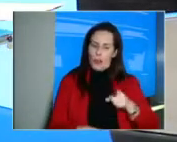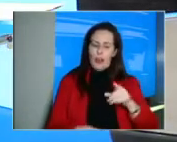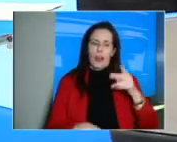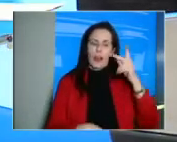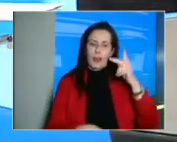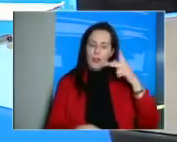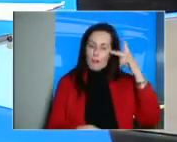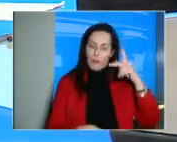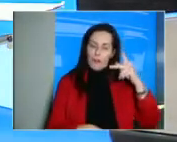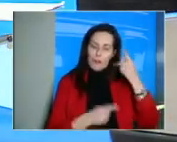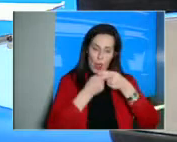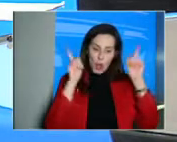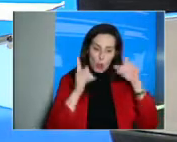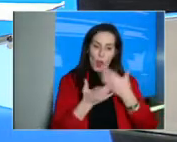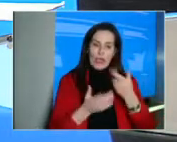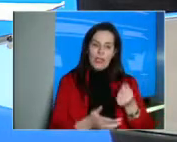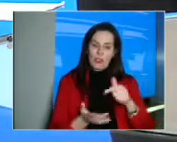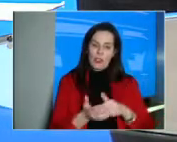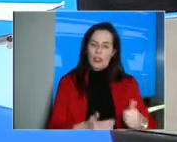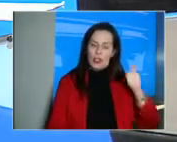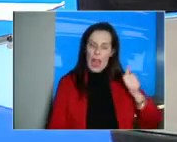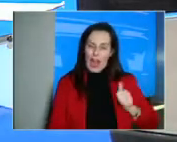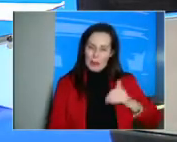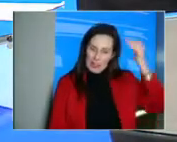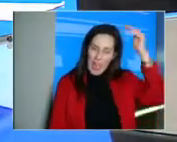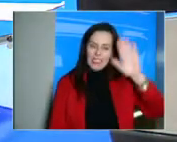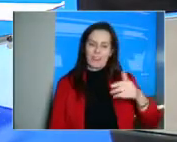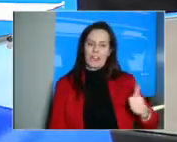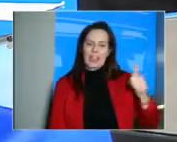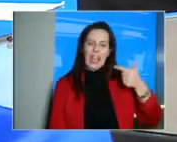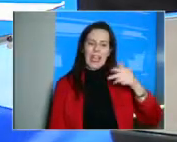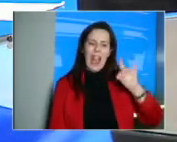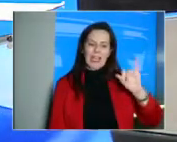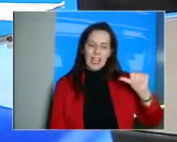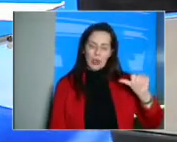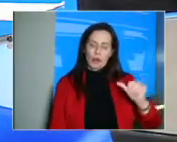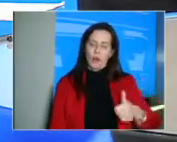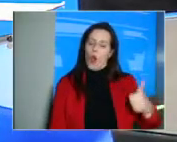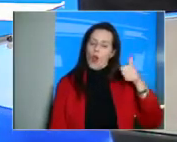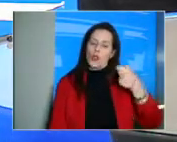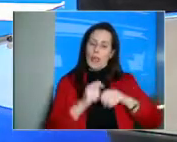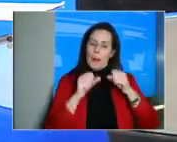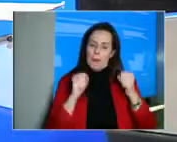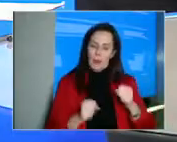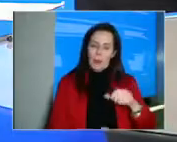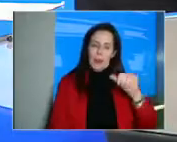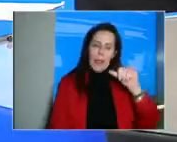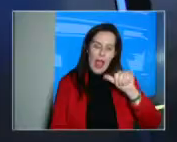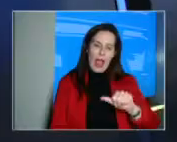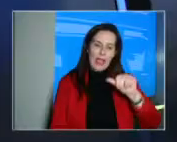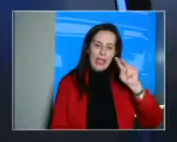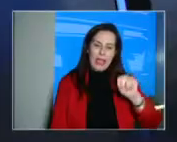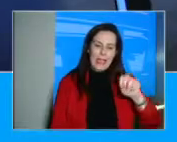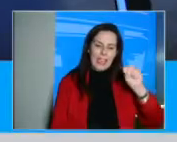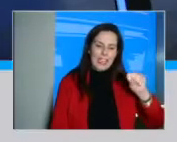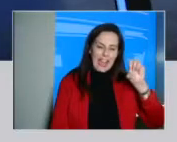ששון חדד לשעבר, היועץ הכספי, של הרמטכ"ל בני גנץ וגדי אייזנקוט, וראש תוכנית כלכלה וביטחון ב-INSS.